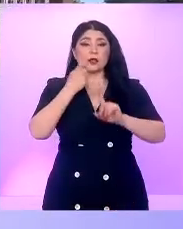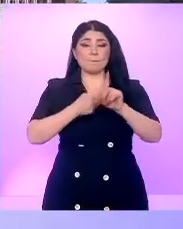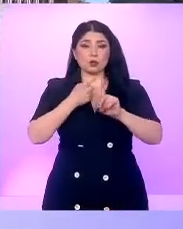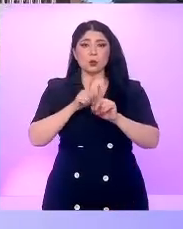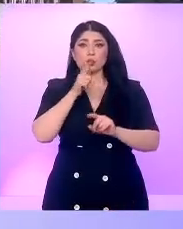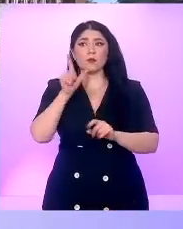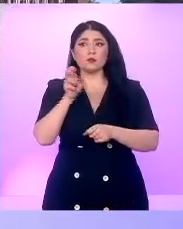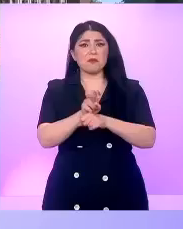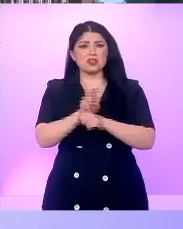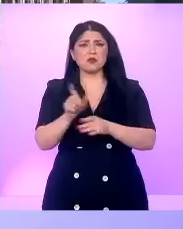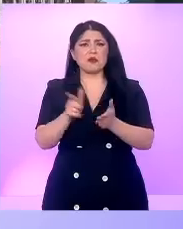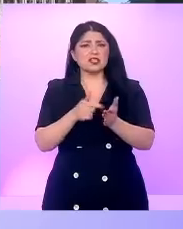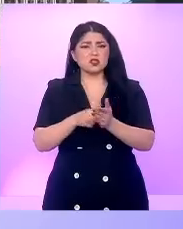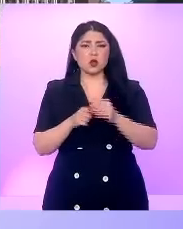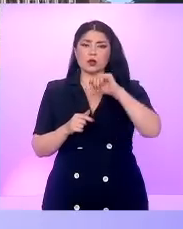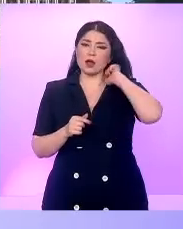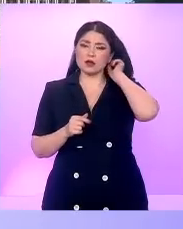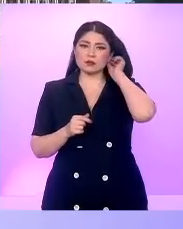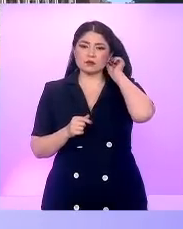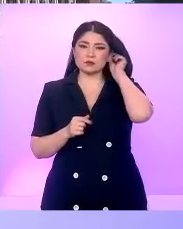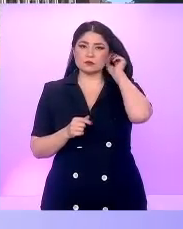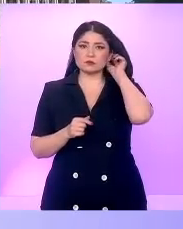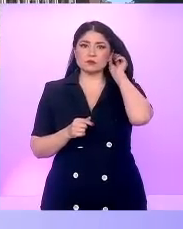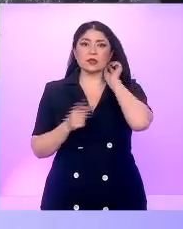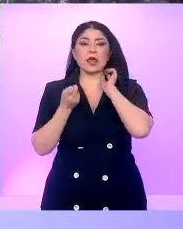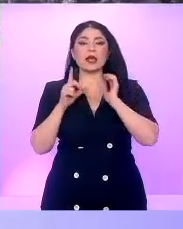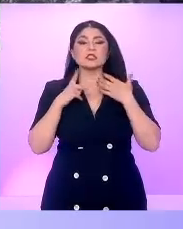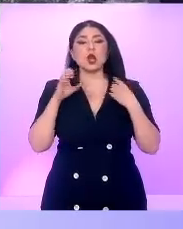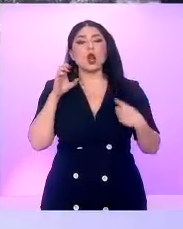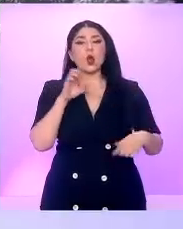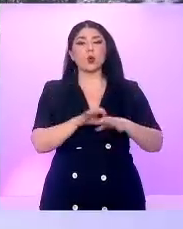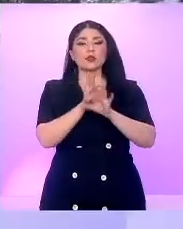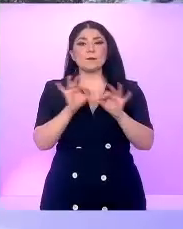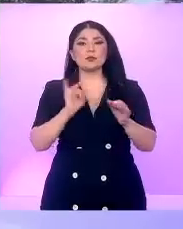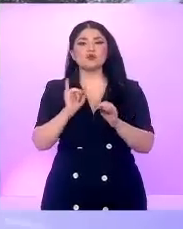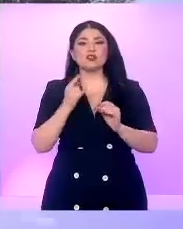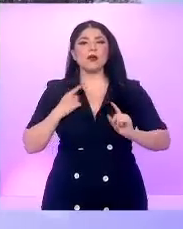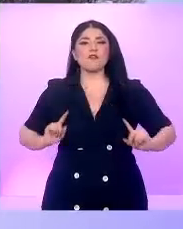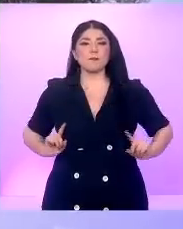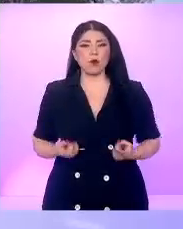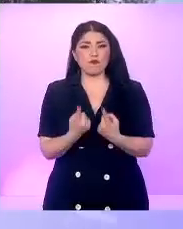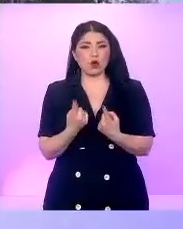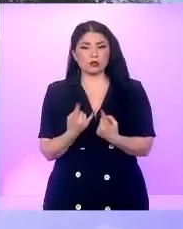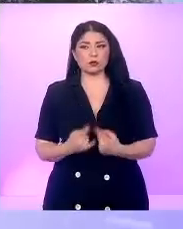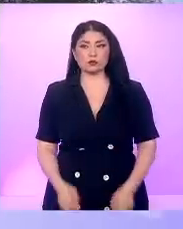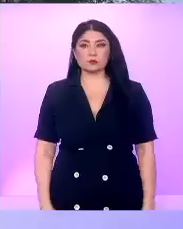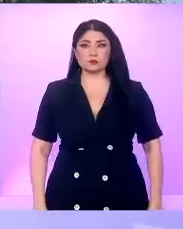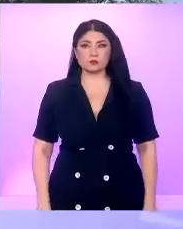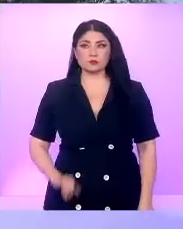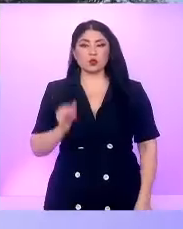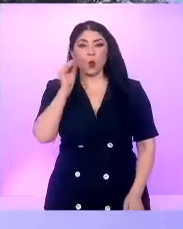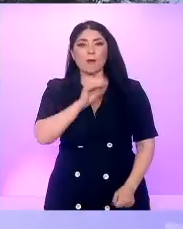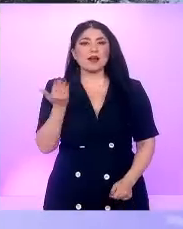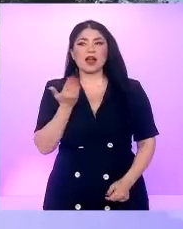care pot să participe pensionari, pot să participe, dar este locul ideal și pentru incitatori și pentru oameni care